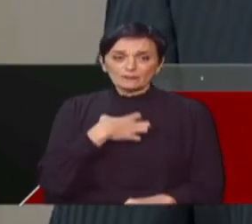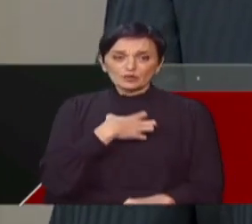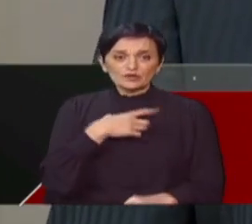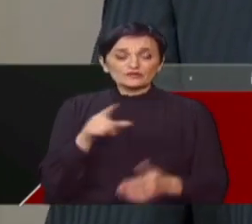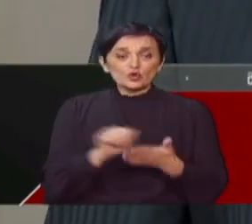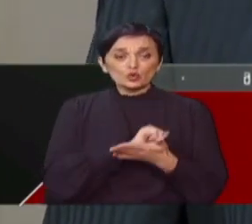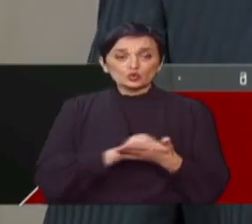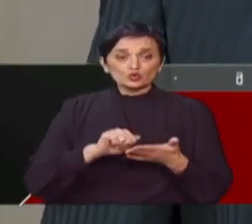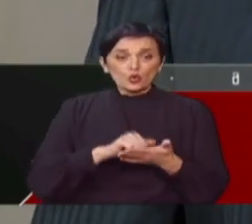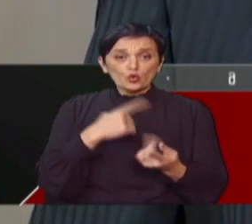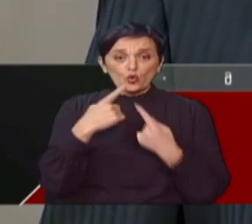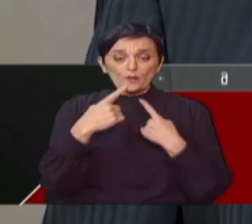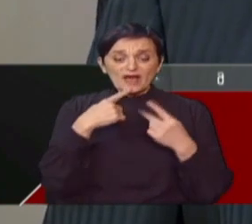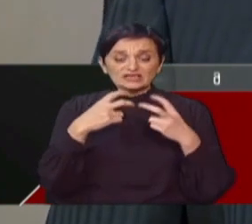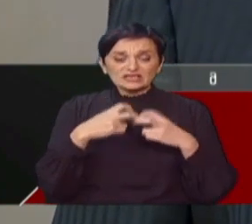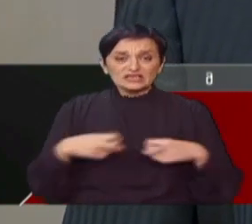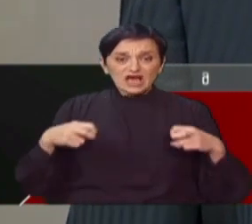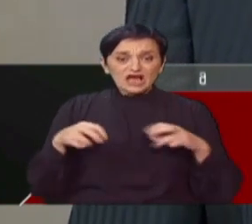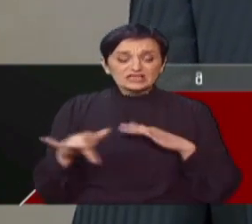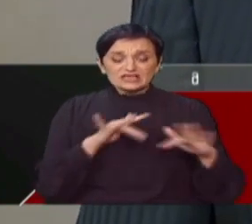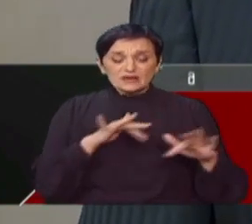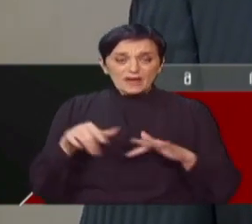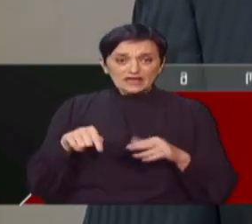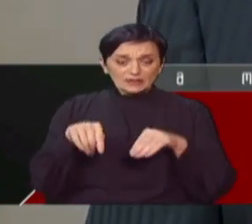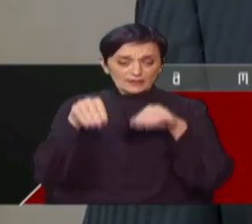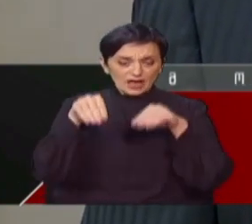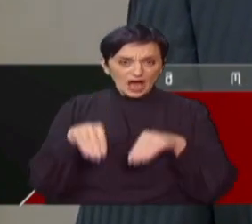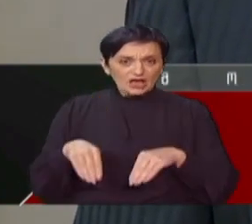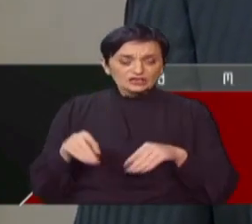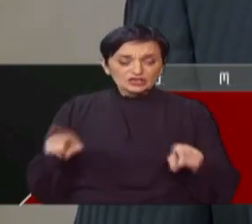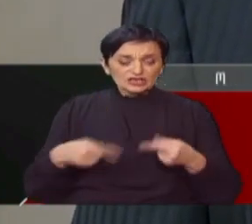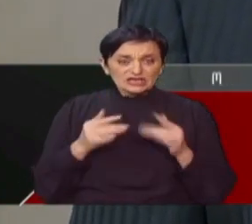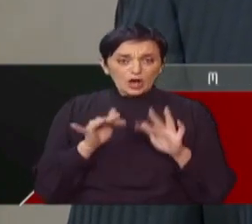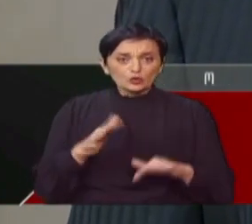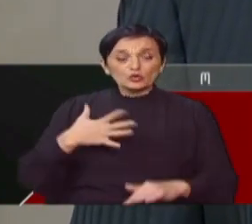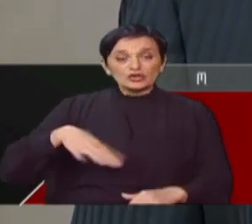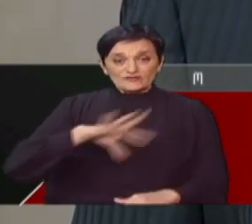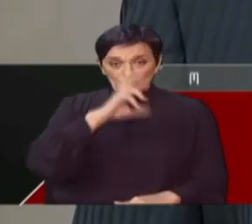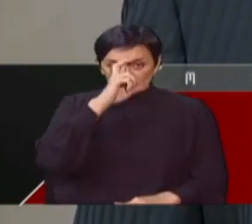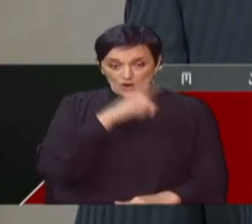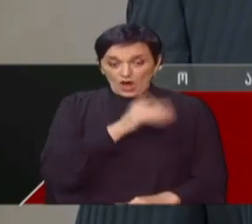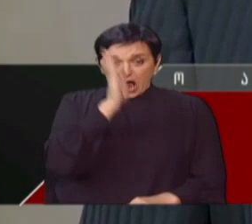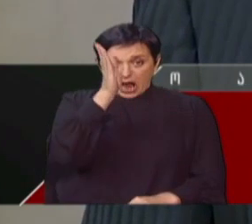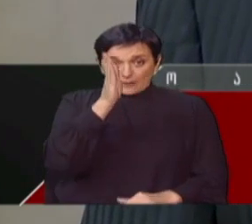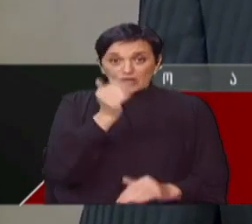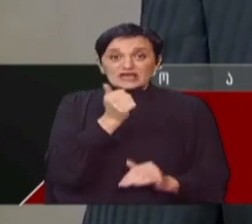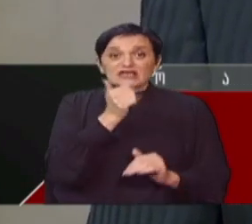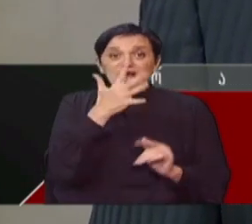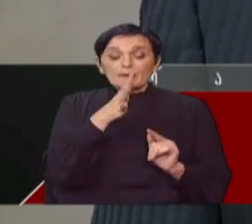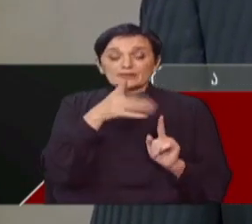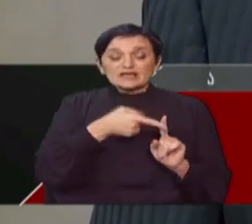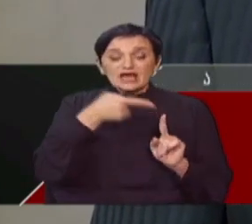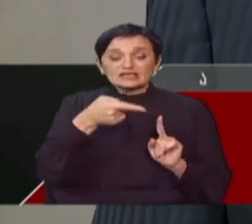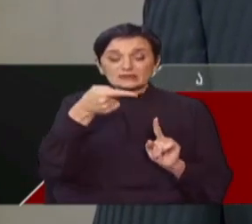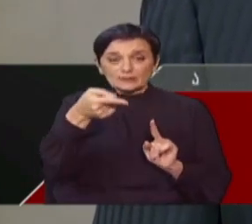Am, Documentis Ganhil, Waradganis Arter, Sim Kmedebebs, Promlis Ganhorzi Elebasat, Kwaknism Tauroba, Pireps, Momdevnu Ramdeni Metzlis